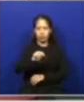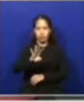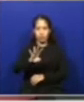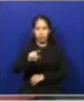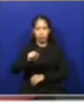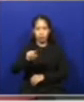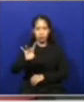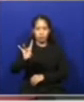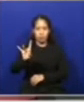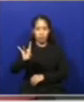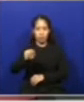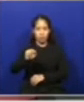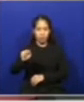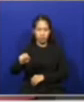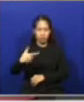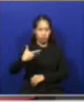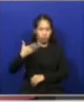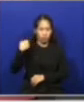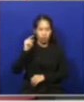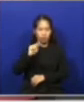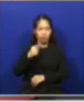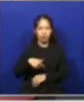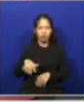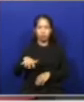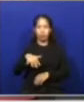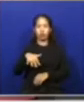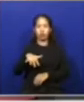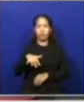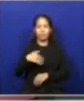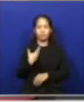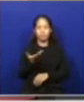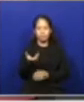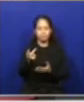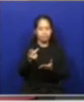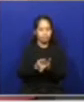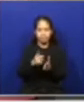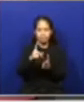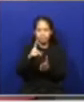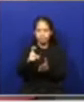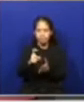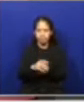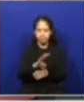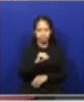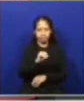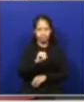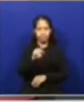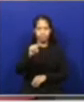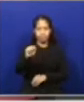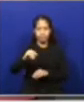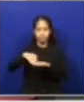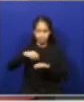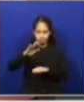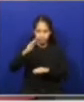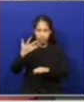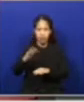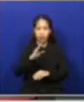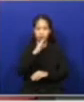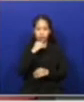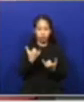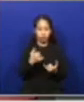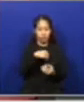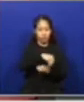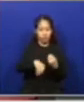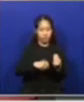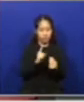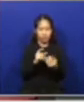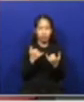44.8% แล้วตอนนั้นก็เป็นในสถานการณ์ที่ปกตินะคะ40กว่าเปอร์เซ็นต์แล้วยิ่งมาในสภาพเศรษฐกิจทุกวันนี้ท่าน